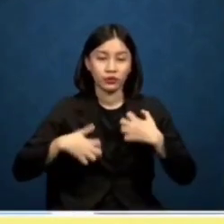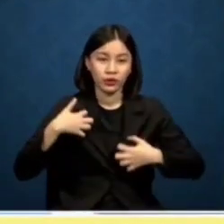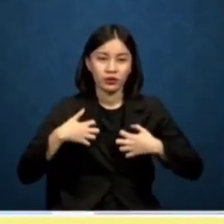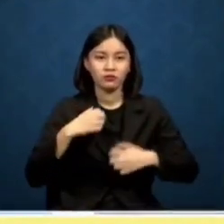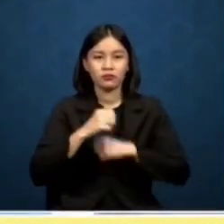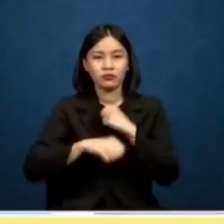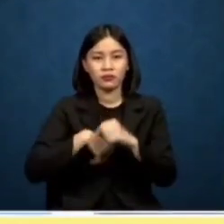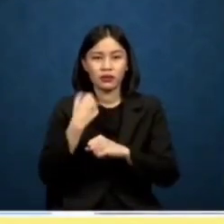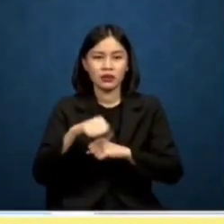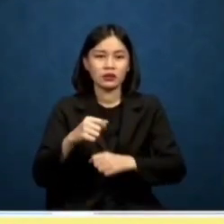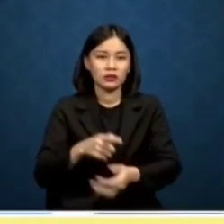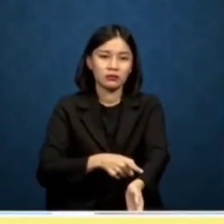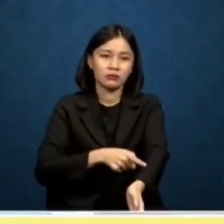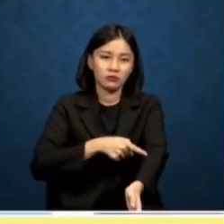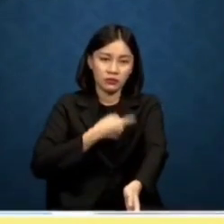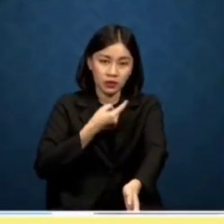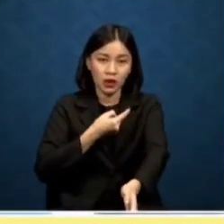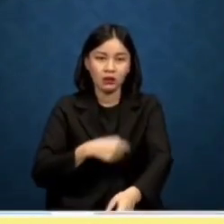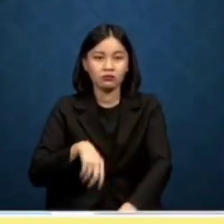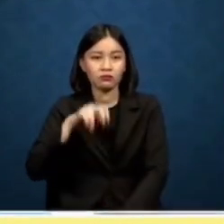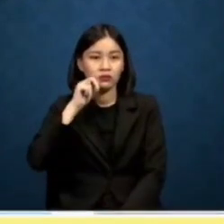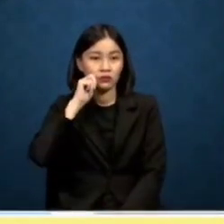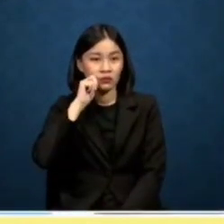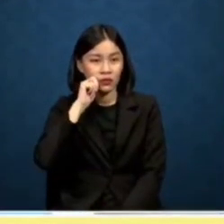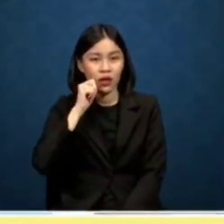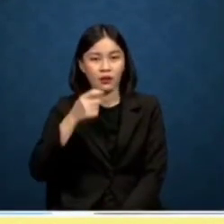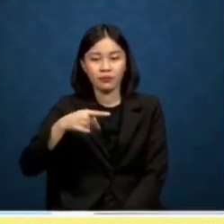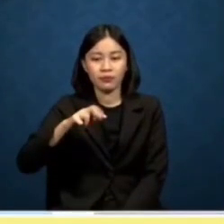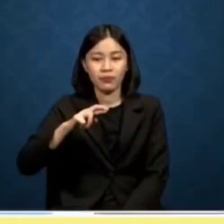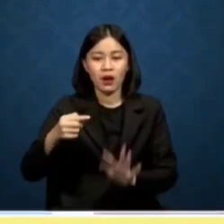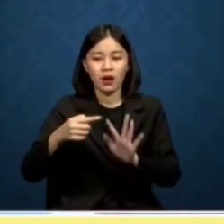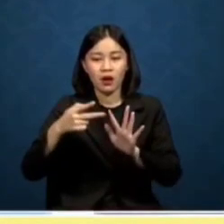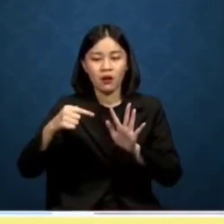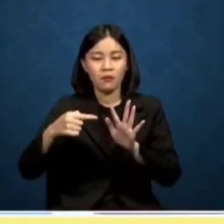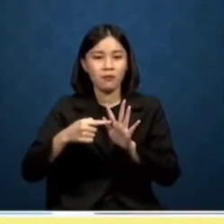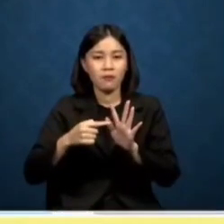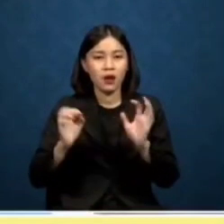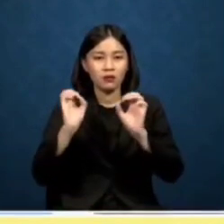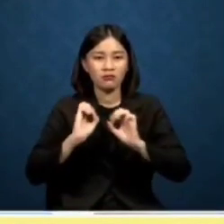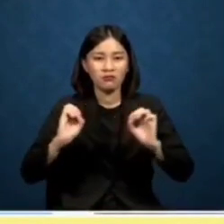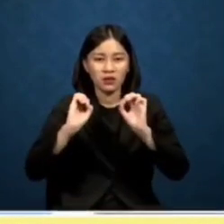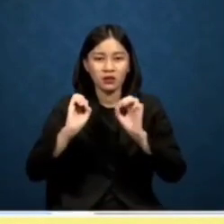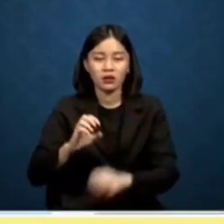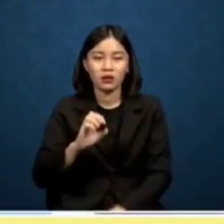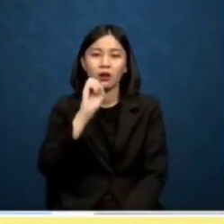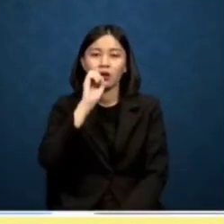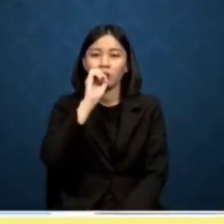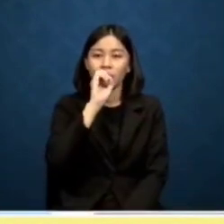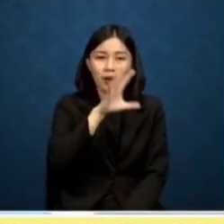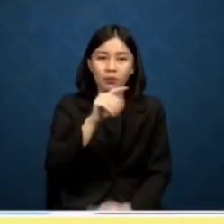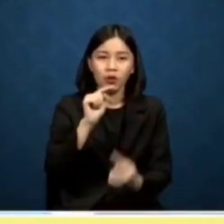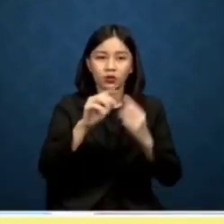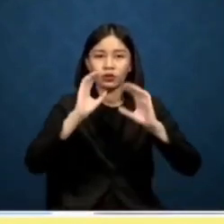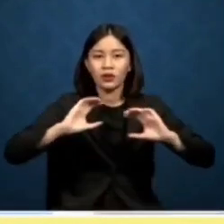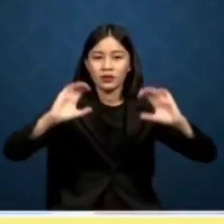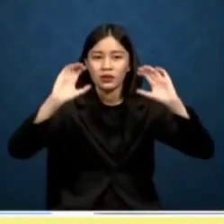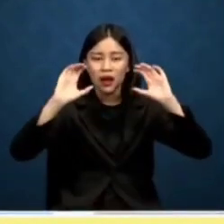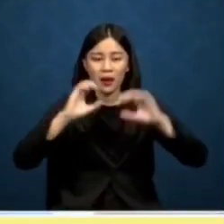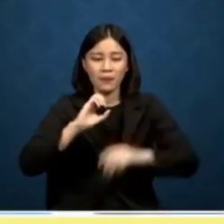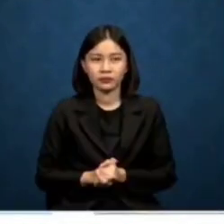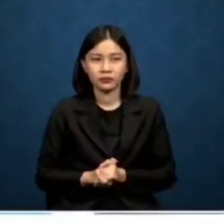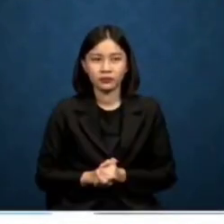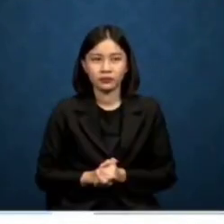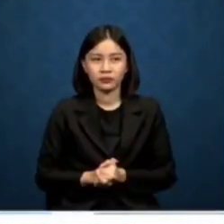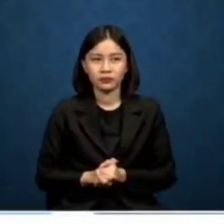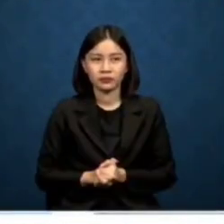สามารถใช้ได้เนื่องจากน้ำมีคาบสีแดงเข้มและเป็นสนิมและปนเปื้อนสารเคมีเมื่อไปร้องเรียนกับส่วนราชการแจ้งว่าไม่มี